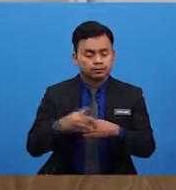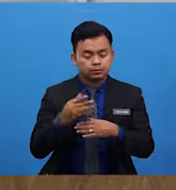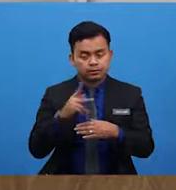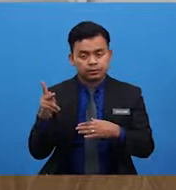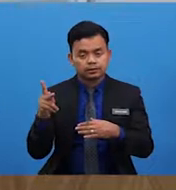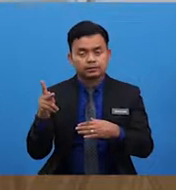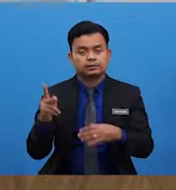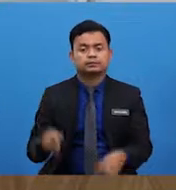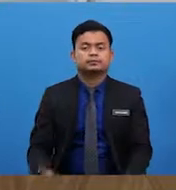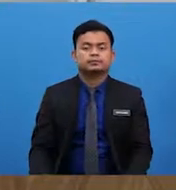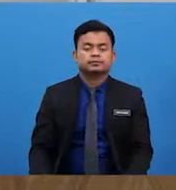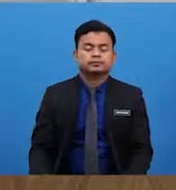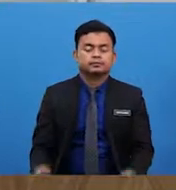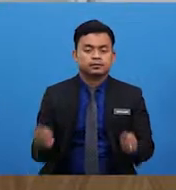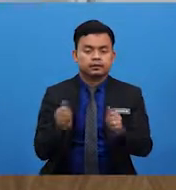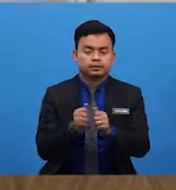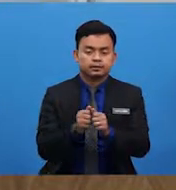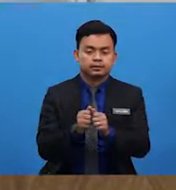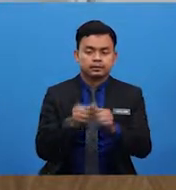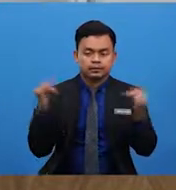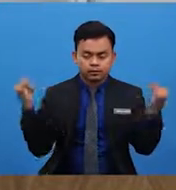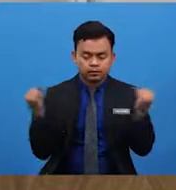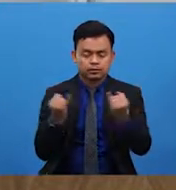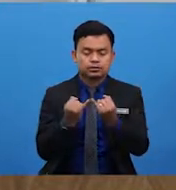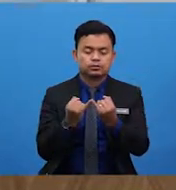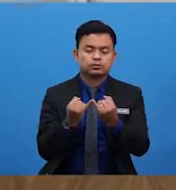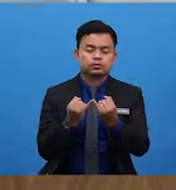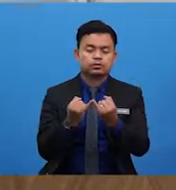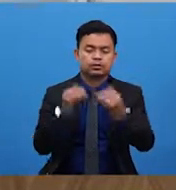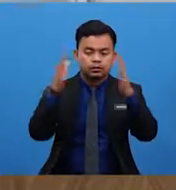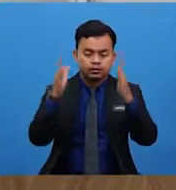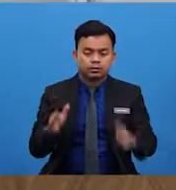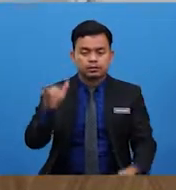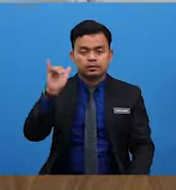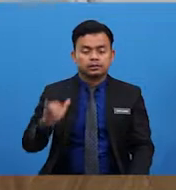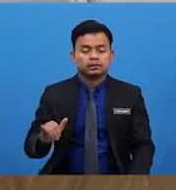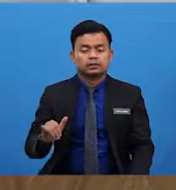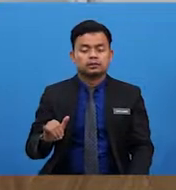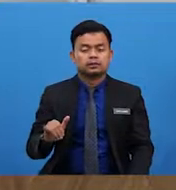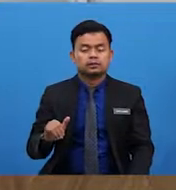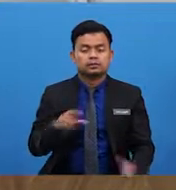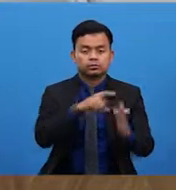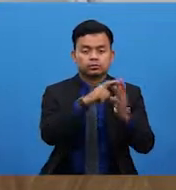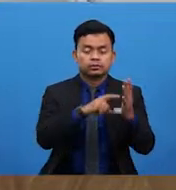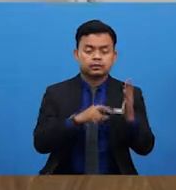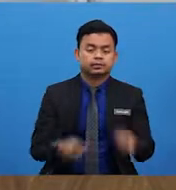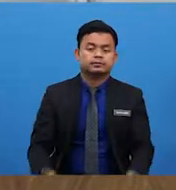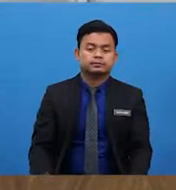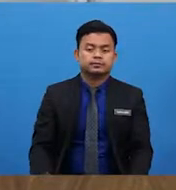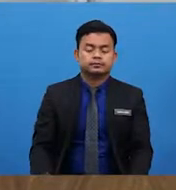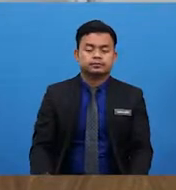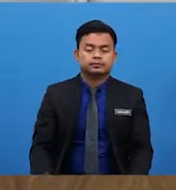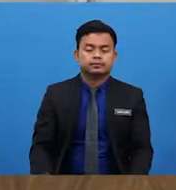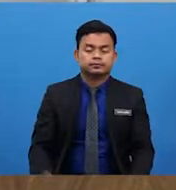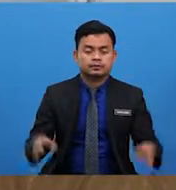dan diubah sesuai dengan kesesuaian Citra 10 ke situ sendiri Ki menggunakan zalina njalinan dalam bentuk yang lebih